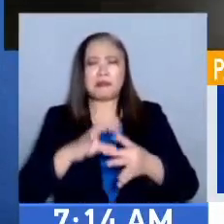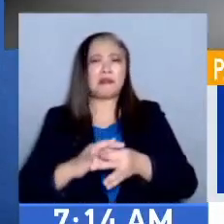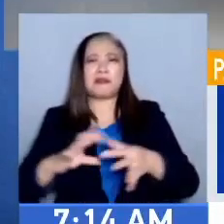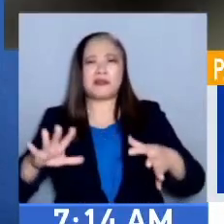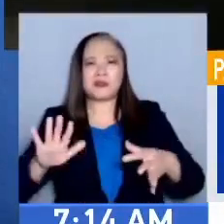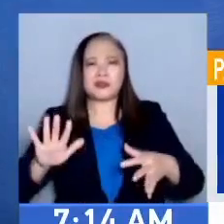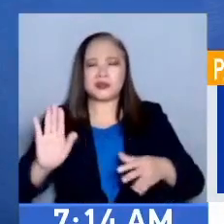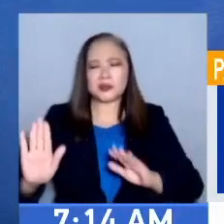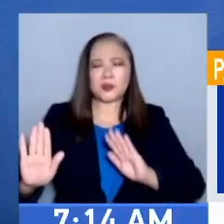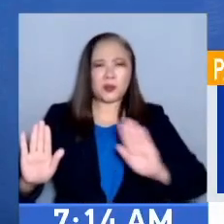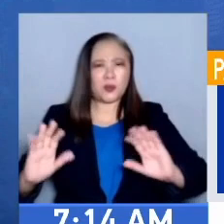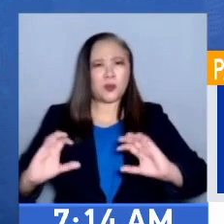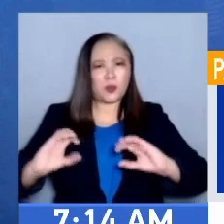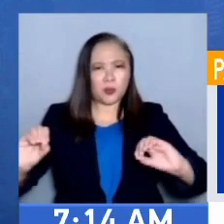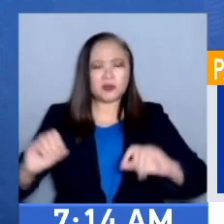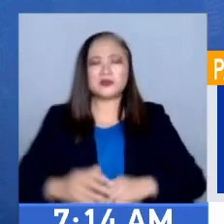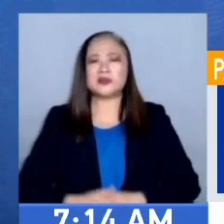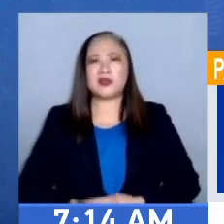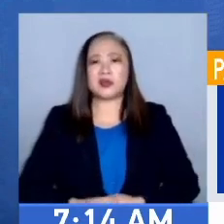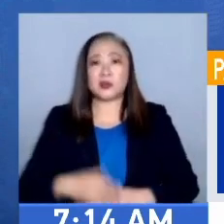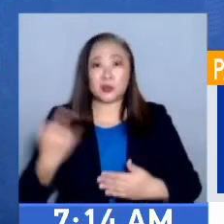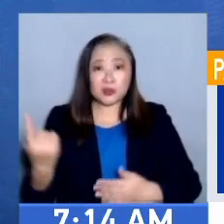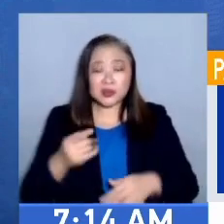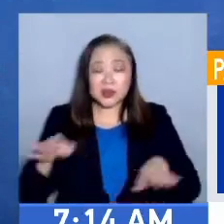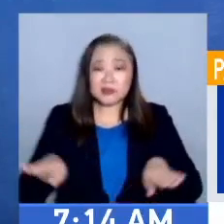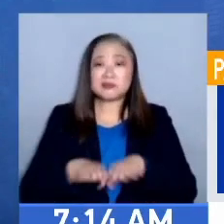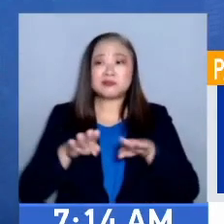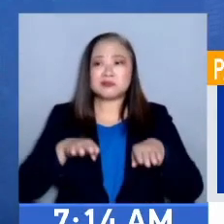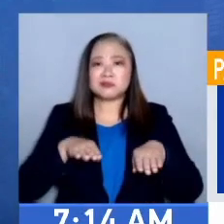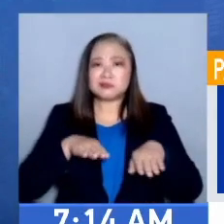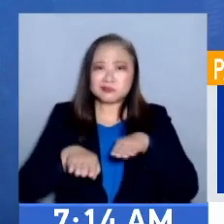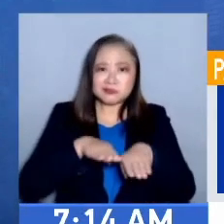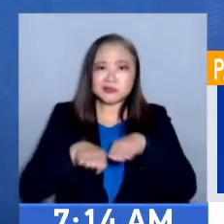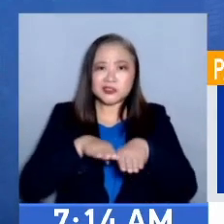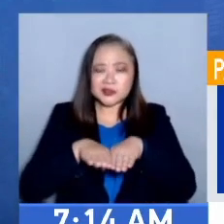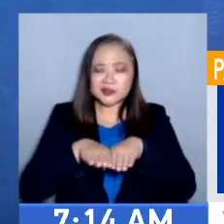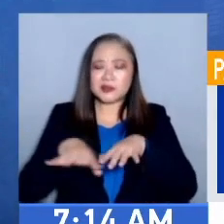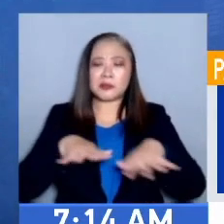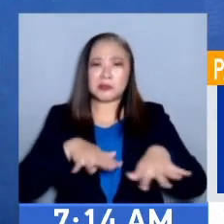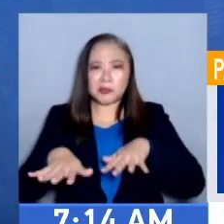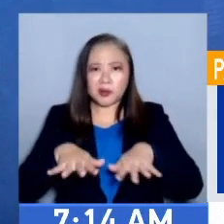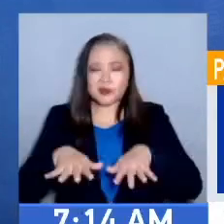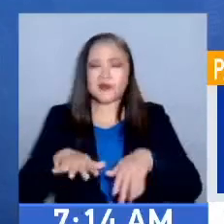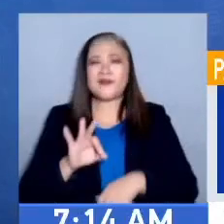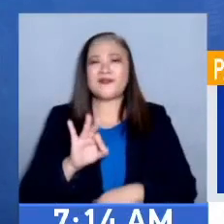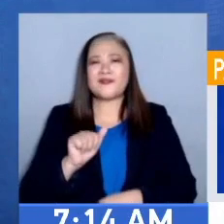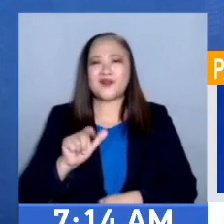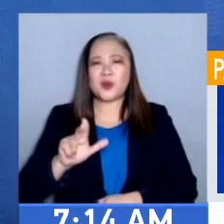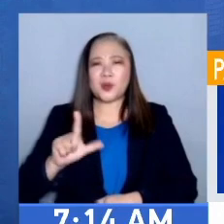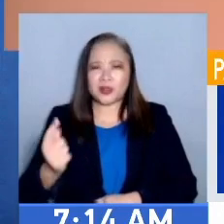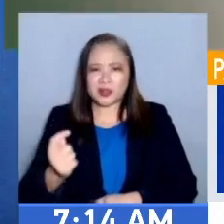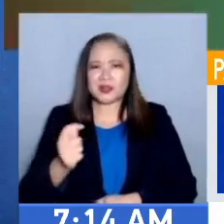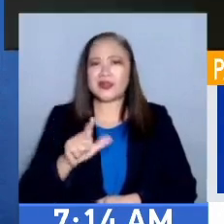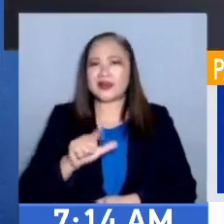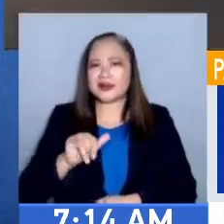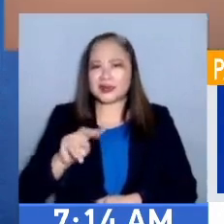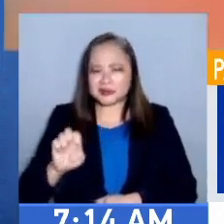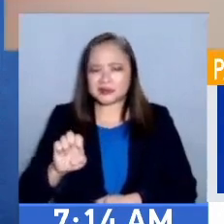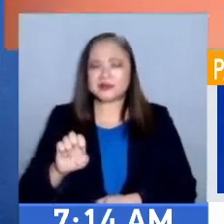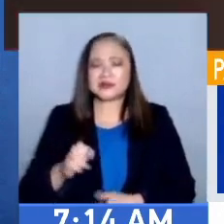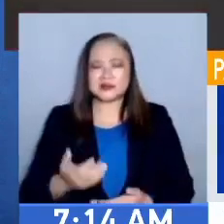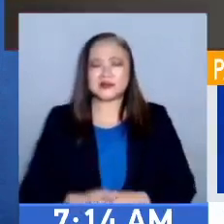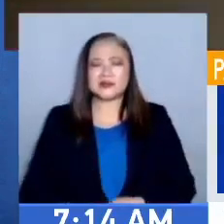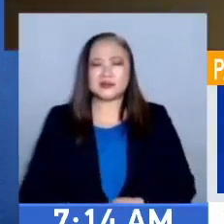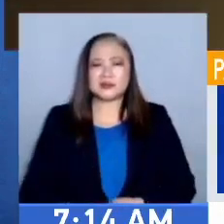so nagkataon lang po talaga na gumalaw yyung mga naturang mga Fault Line o in Trench Yes that's right ah nagkataon lang po we have